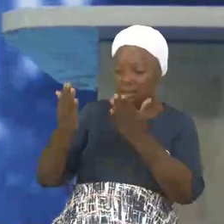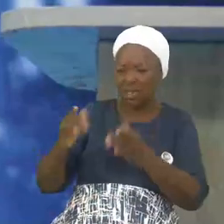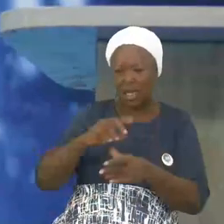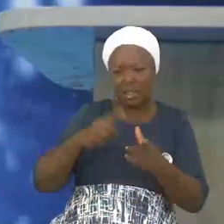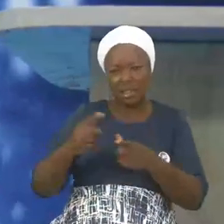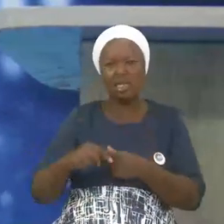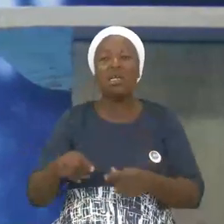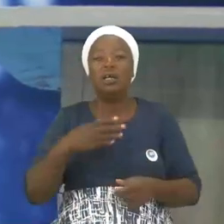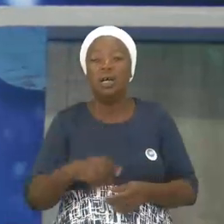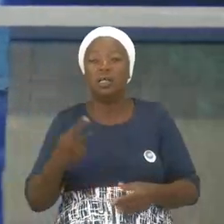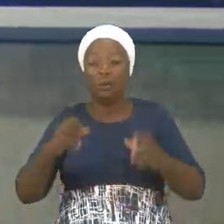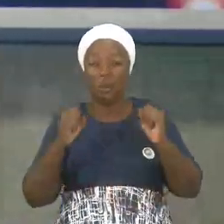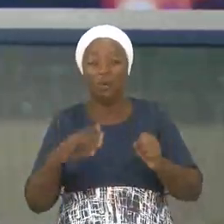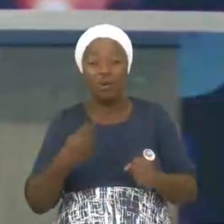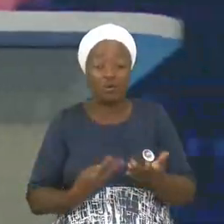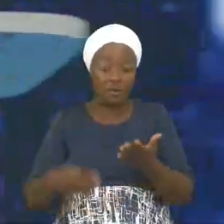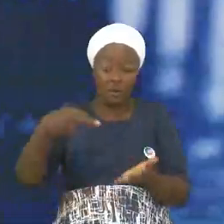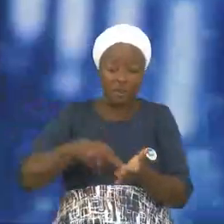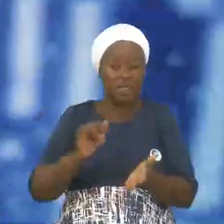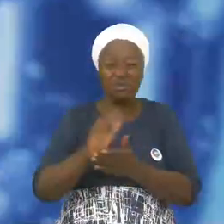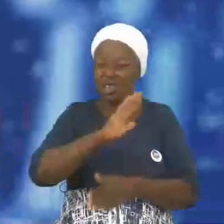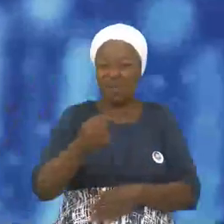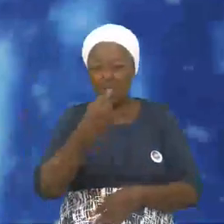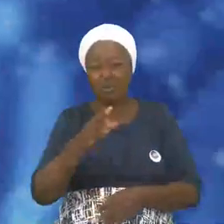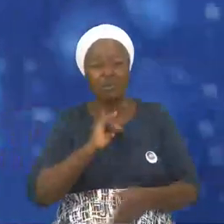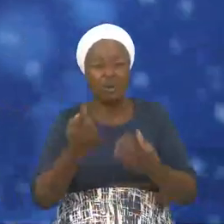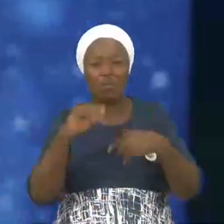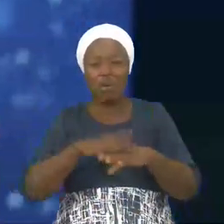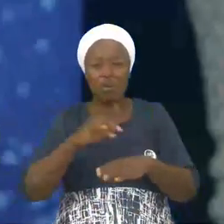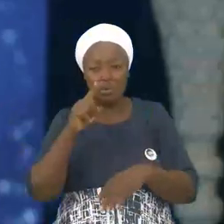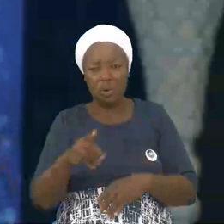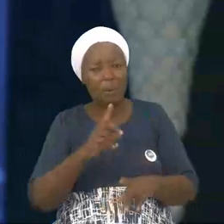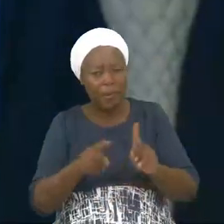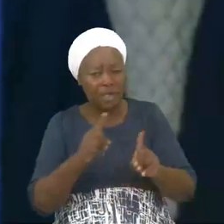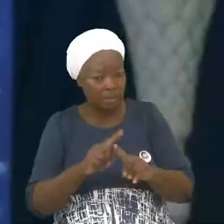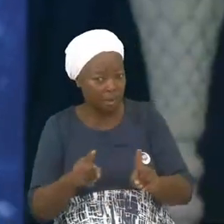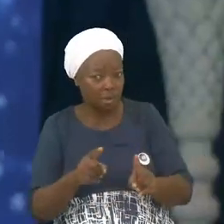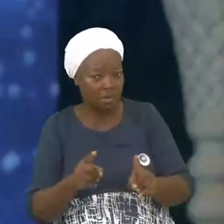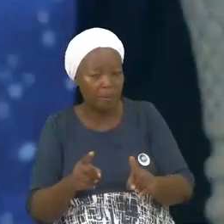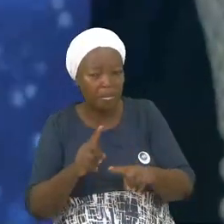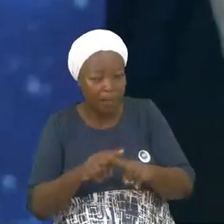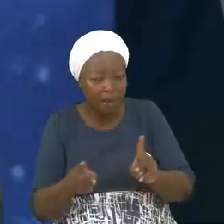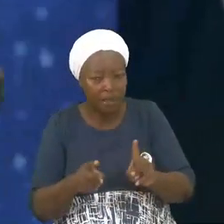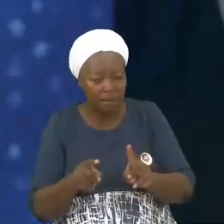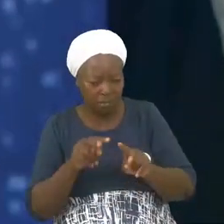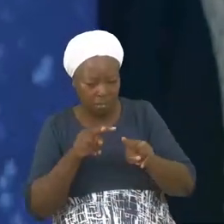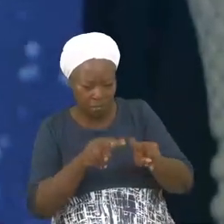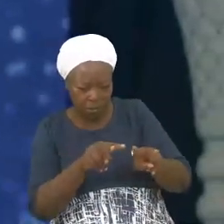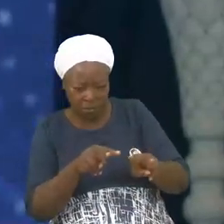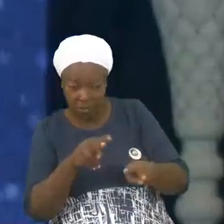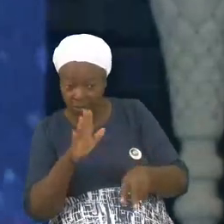Dorcas, lève-toi. Et la puissance de la résurrection que tu n'as jamais goûtée viendra sur